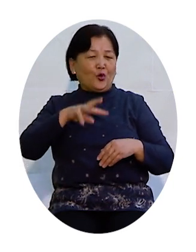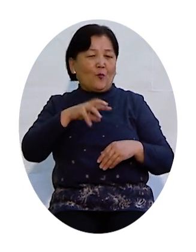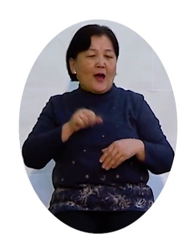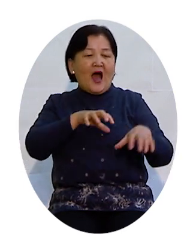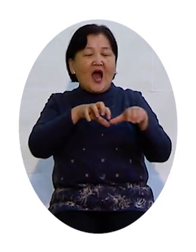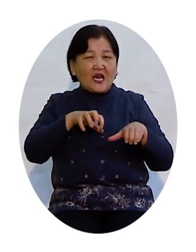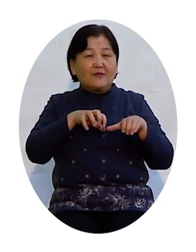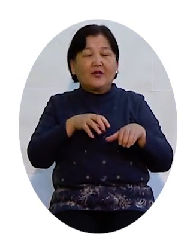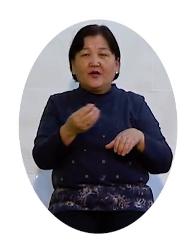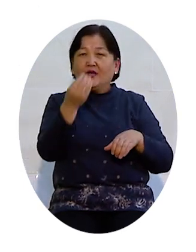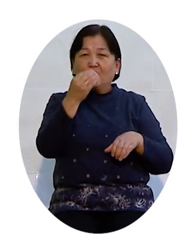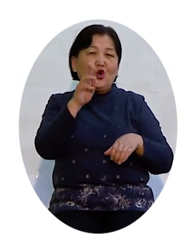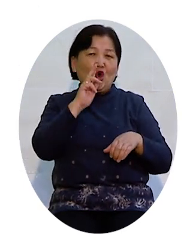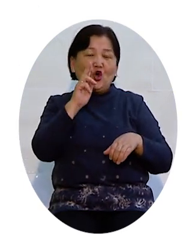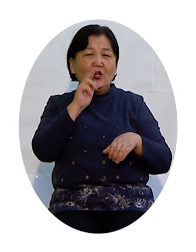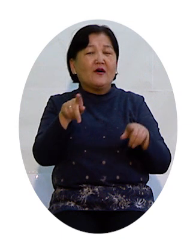Идэх хоолоо.